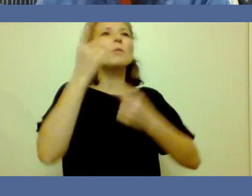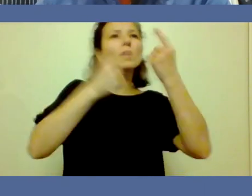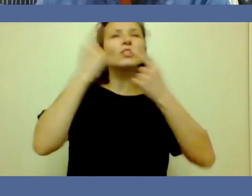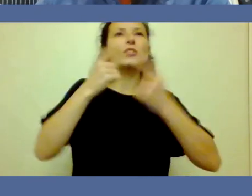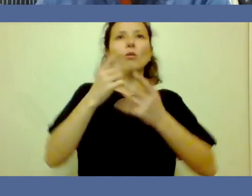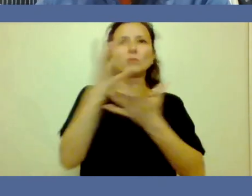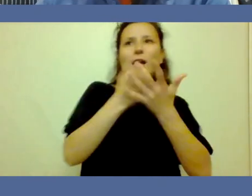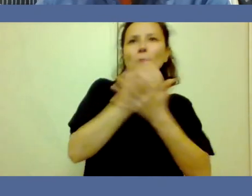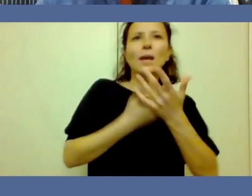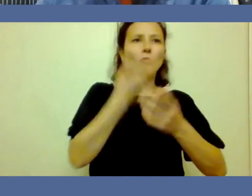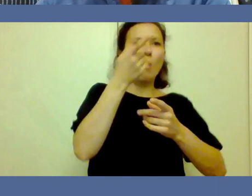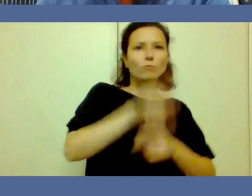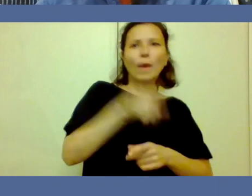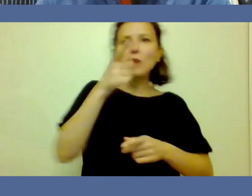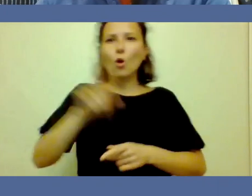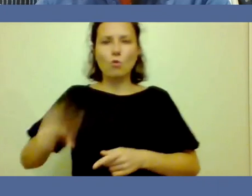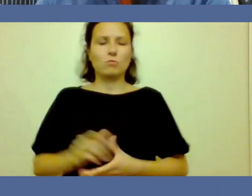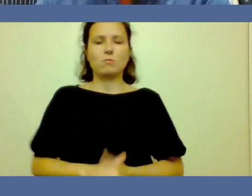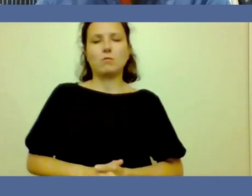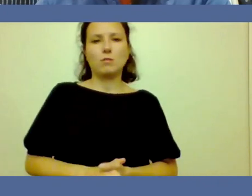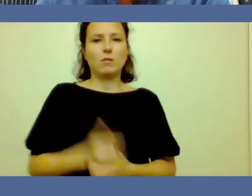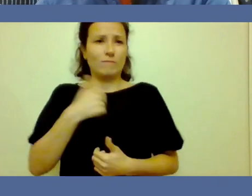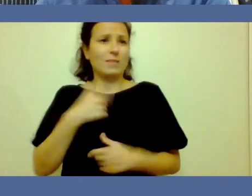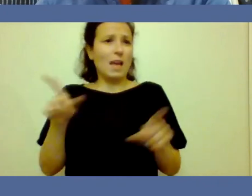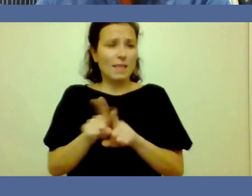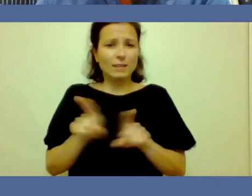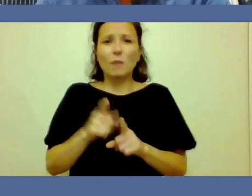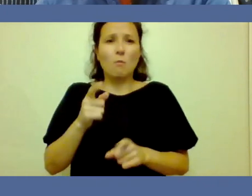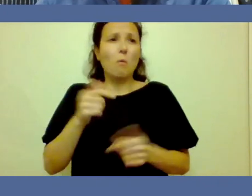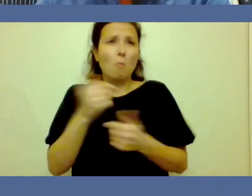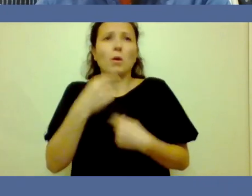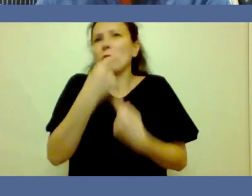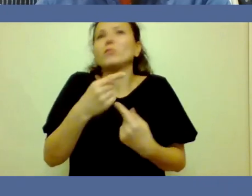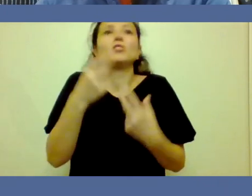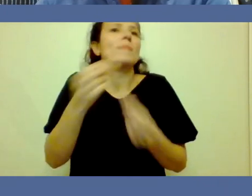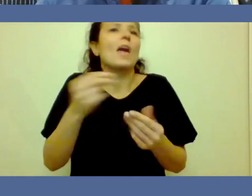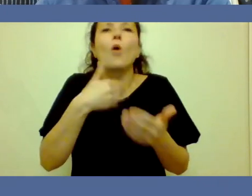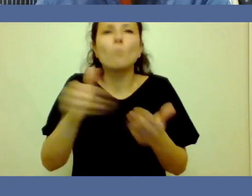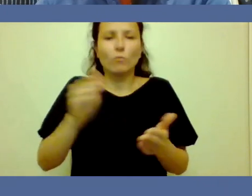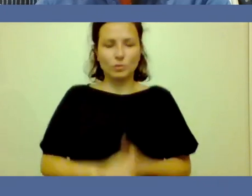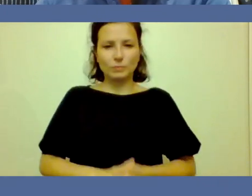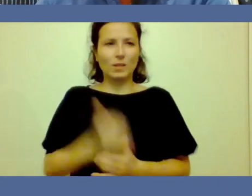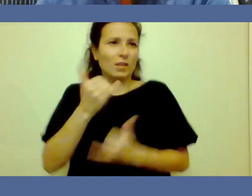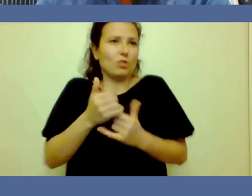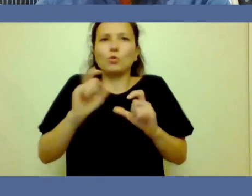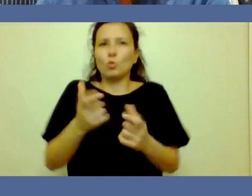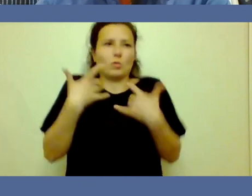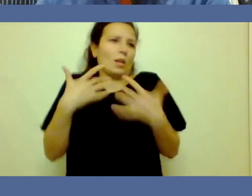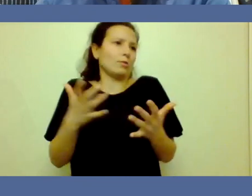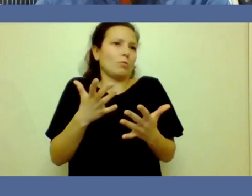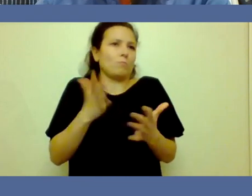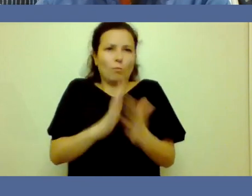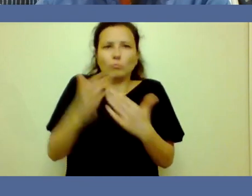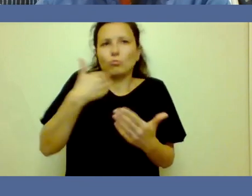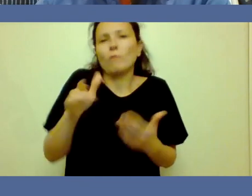czyli mogę pozwolić sobie również na bezkarne mówienie nie. Odmawianie, jeżeli czegoś nie chcę.